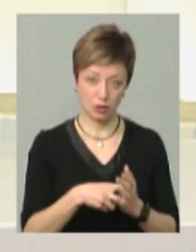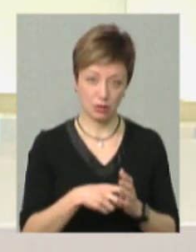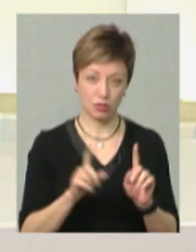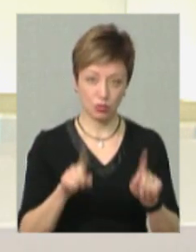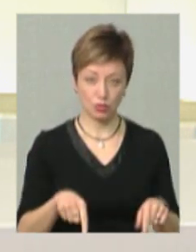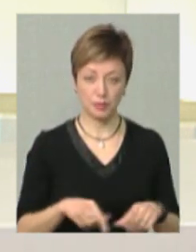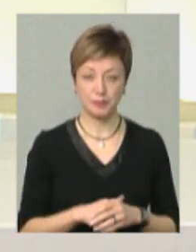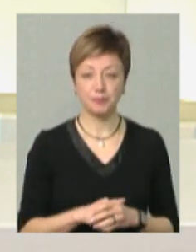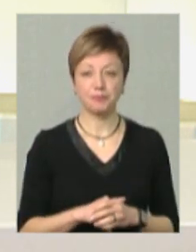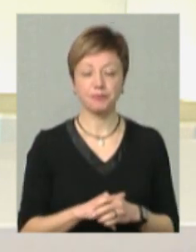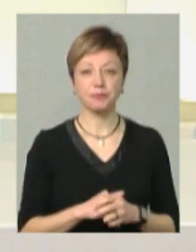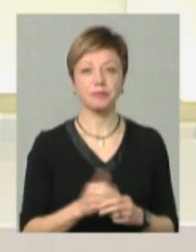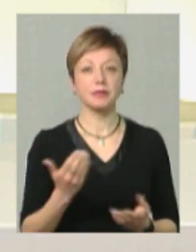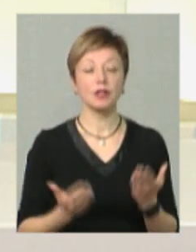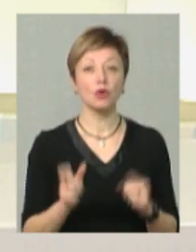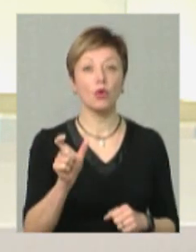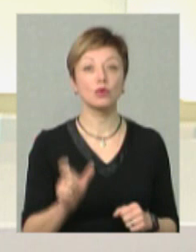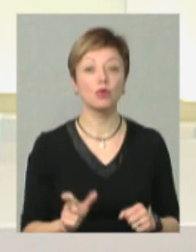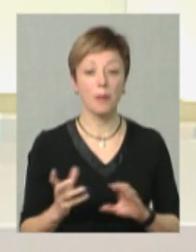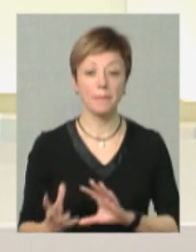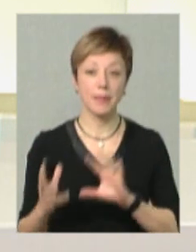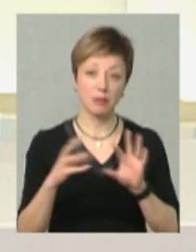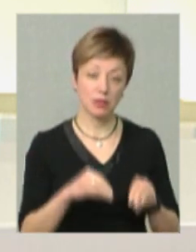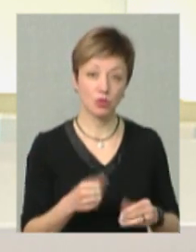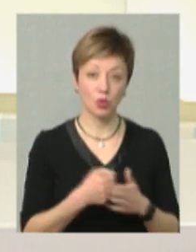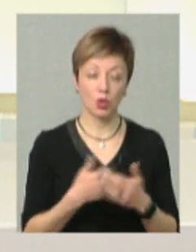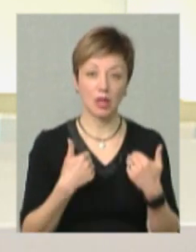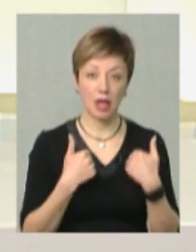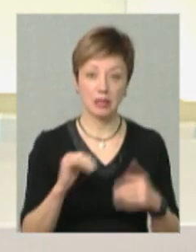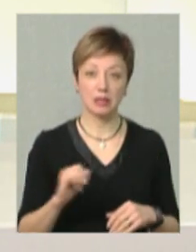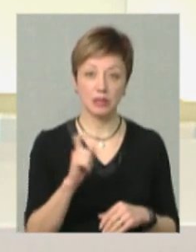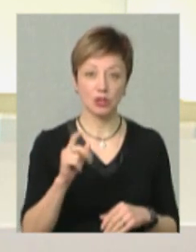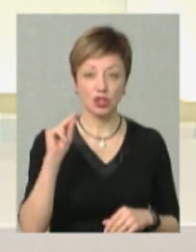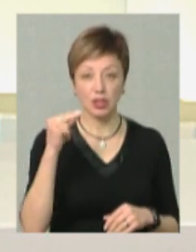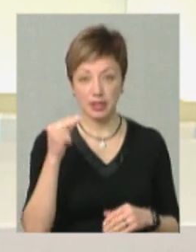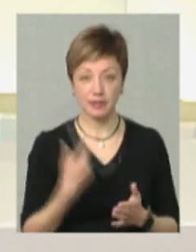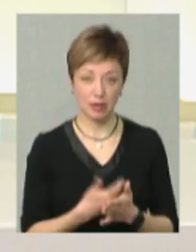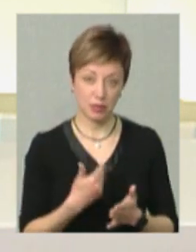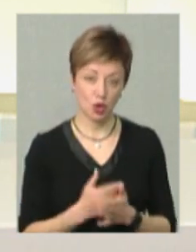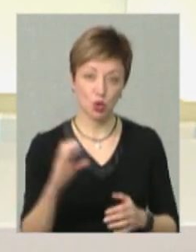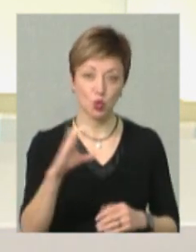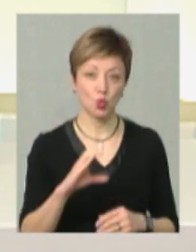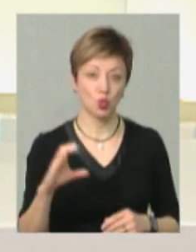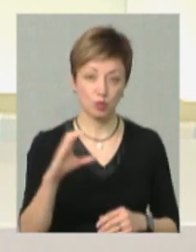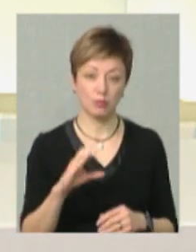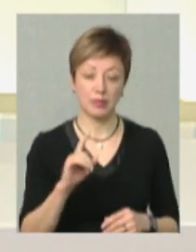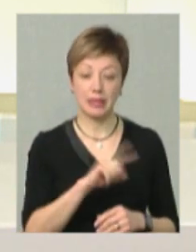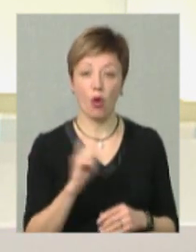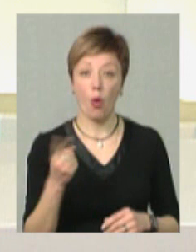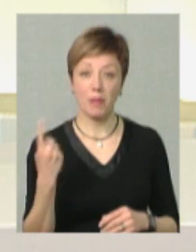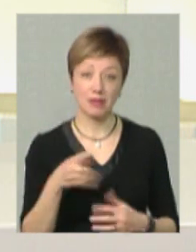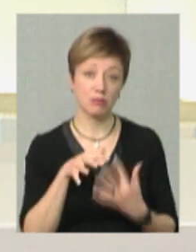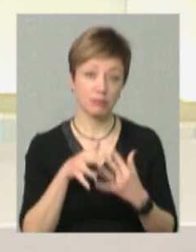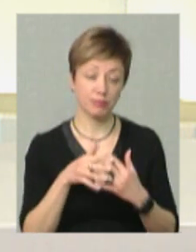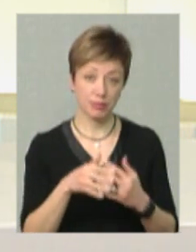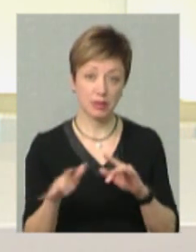зв'язку. Якщо особа, яка перемістилася до нас з Чернігівської, до прикладу, там Сумської, з тих областей, де ведуться